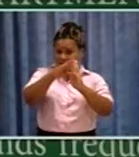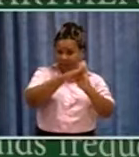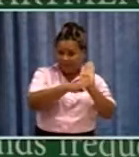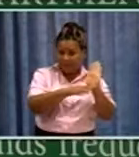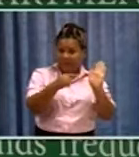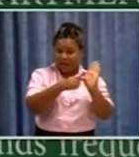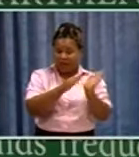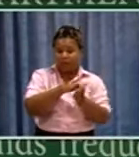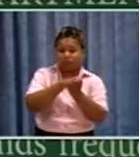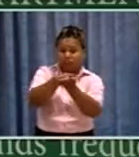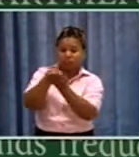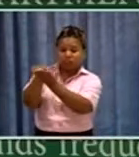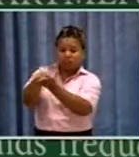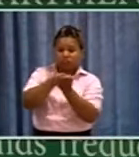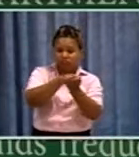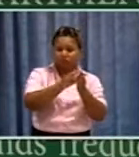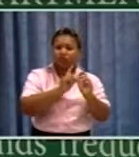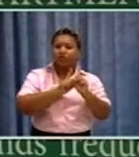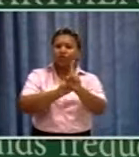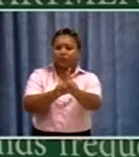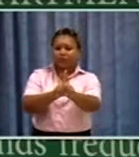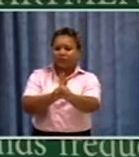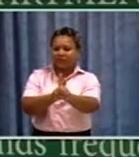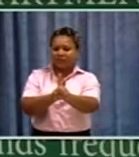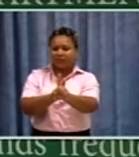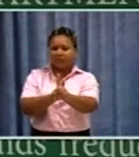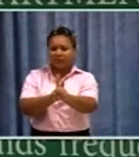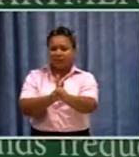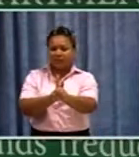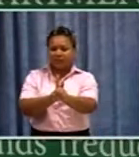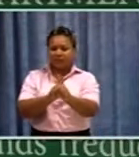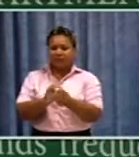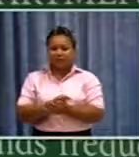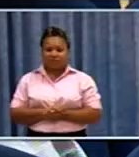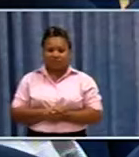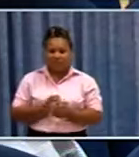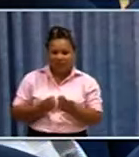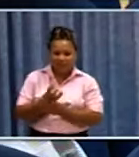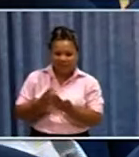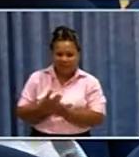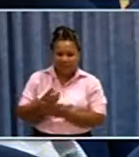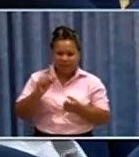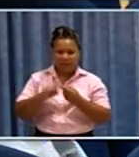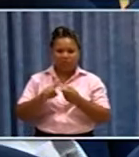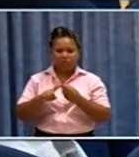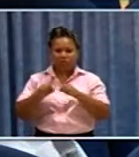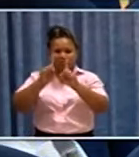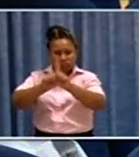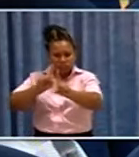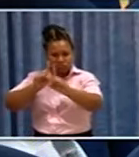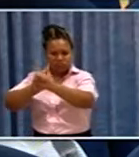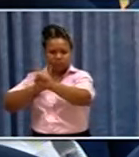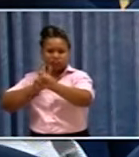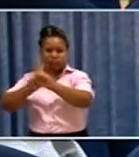Pour développer notre plan going back to the new normal ou bien nouveau réalité. Le travail pourrait commencer lundi.